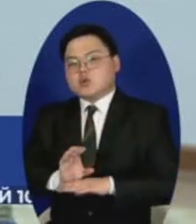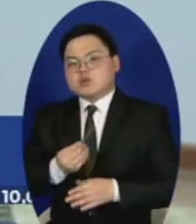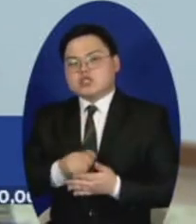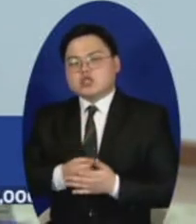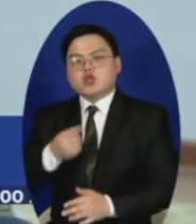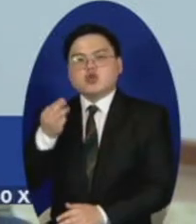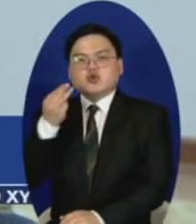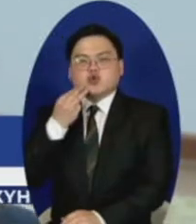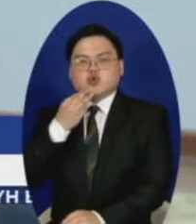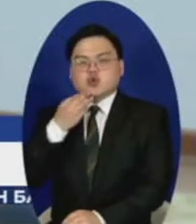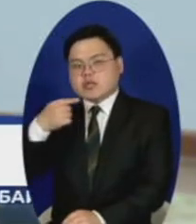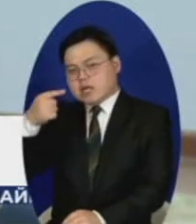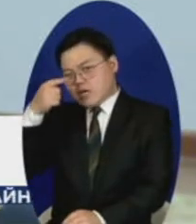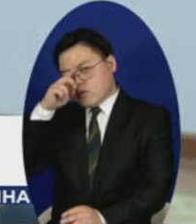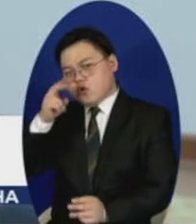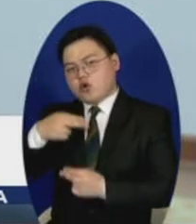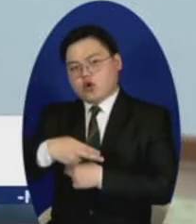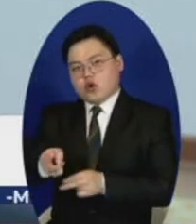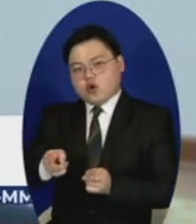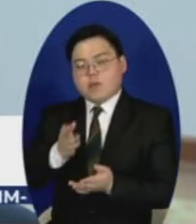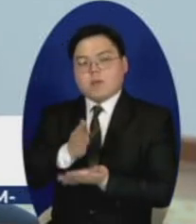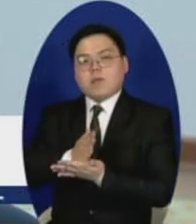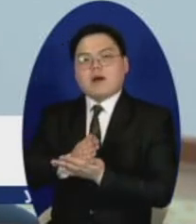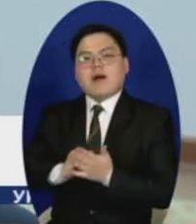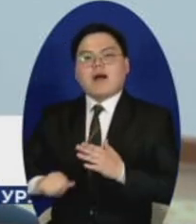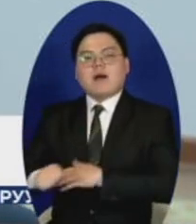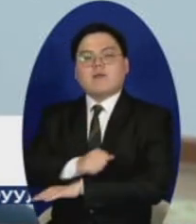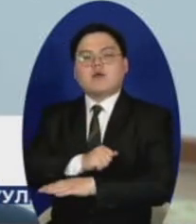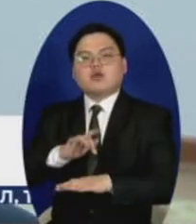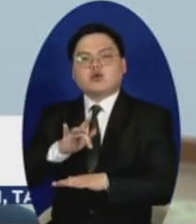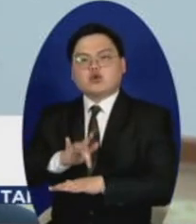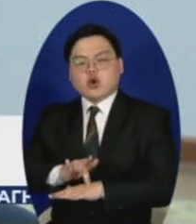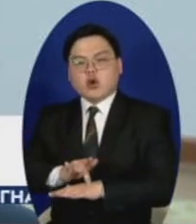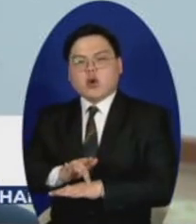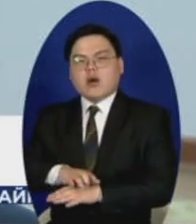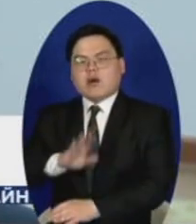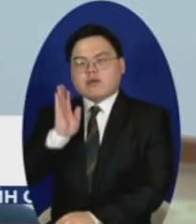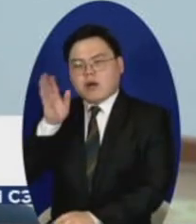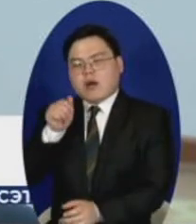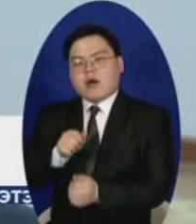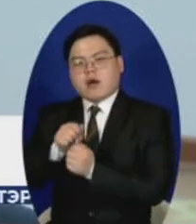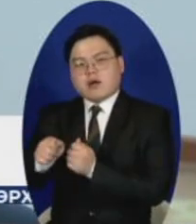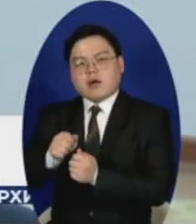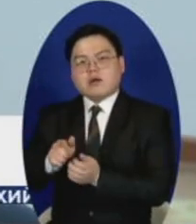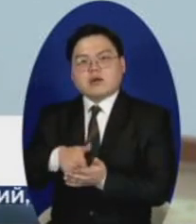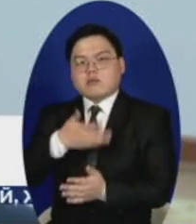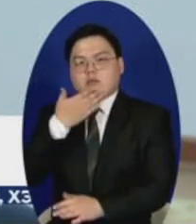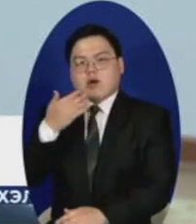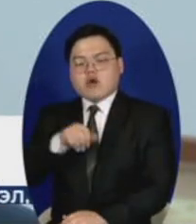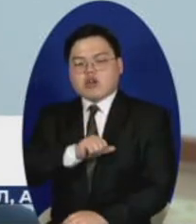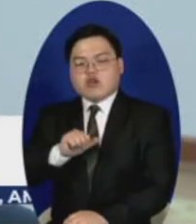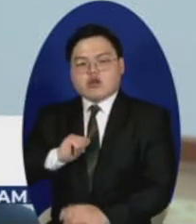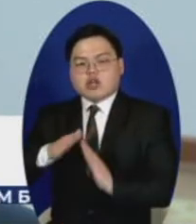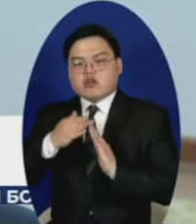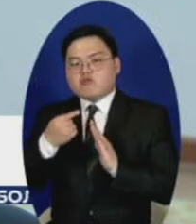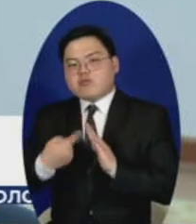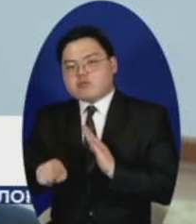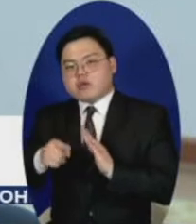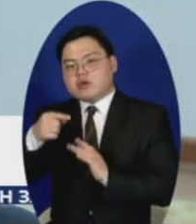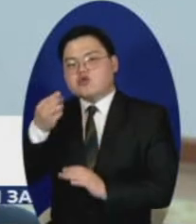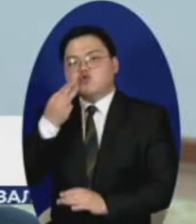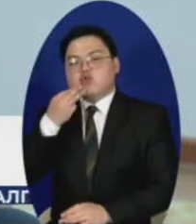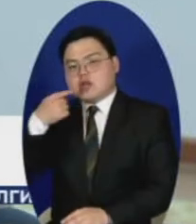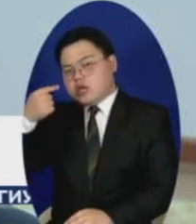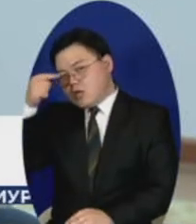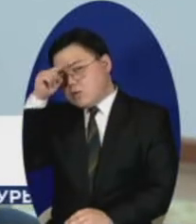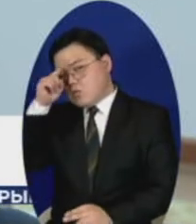шүднэг кабинетуудтай болсон. За ингэснээр бол одоо аймгийн төв одоо цаашаагаа овч зарж чиглэл болохгүй одоо сумандаа шүдэ имжлүүлчдэг болсон. За